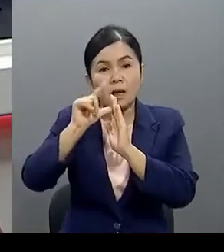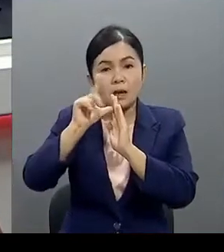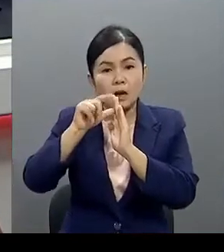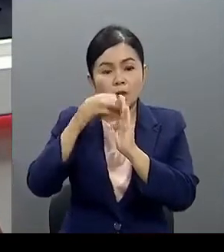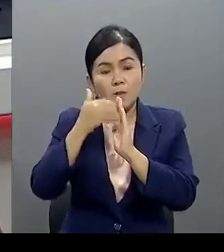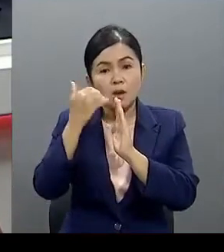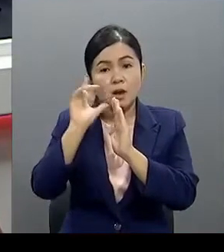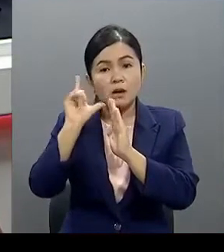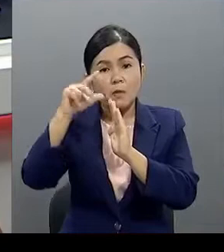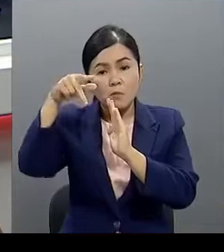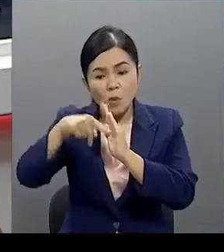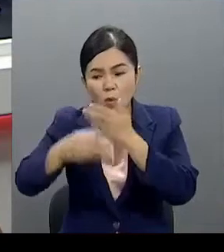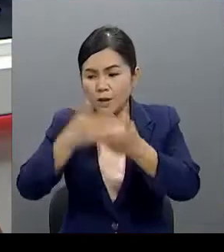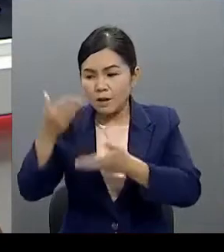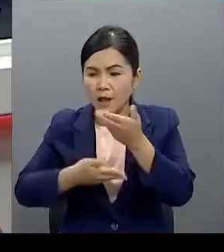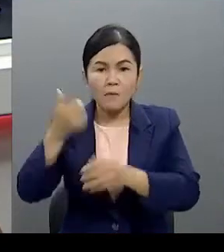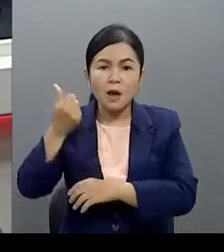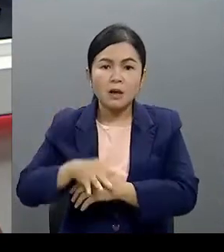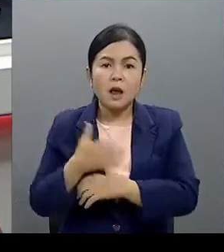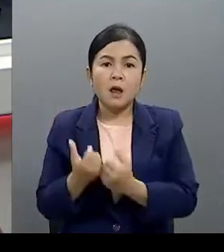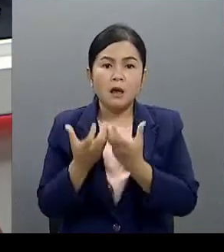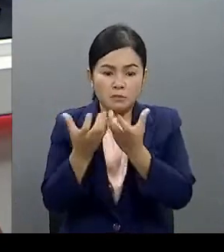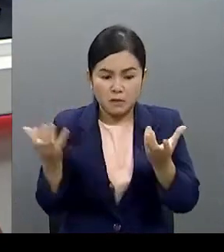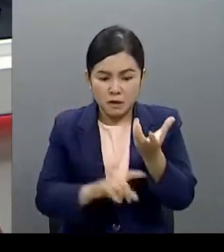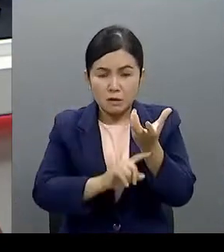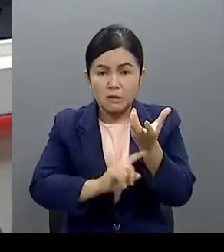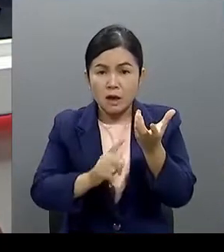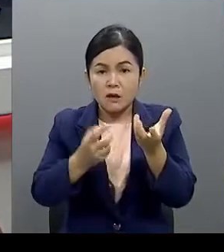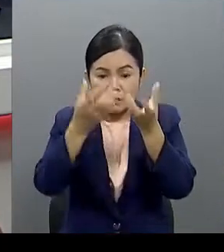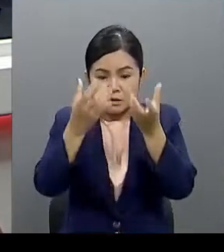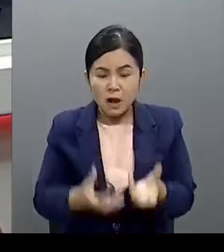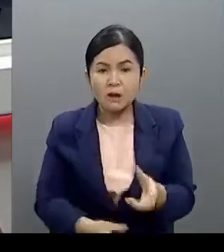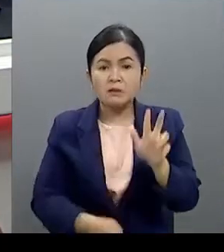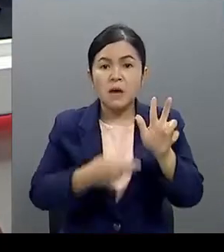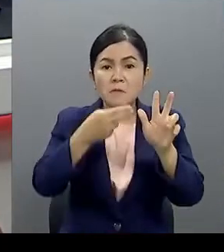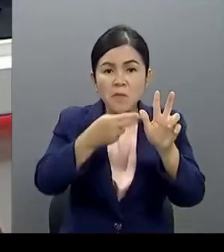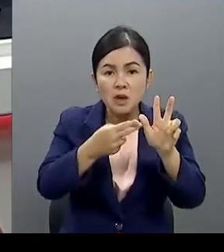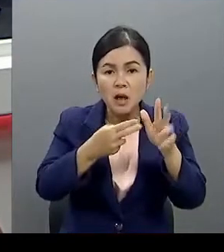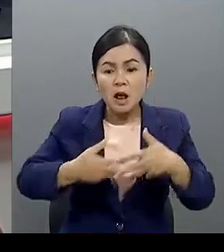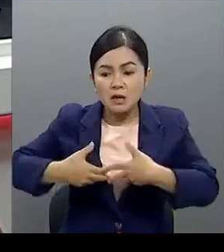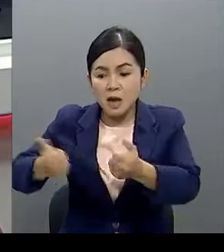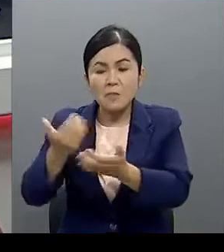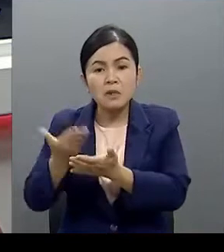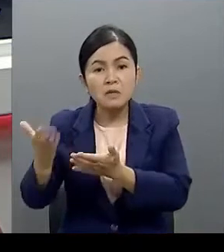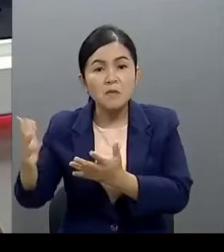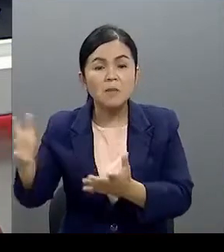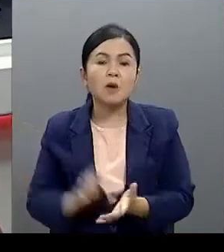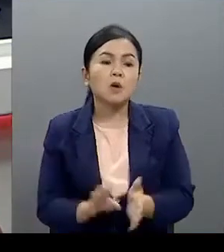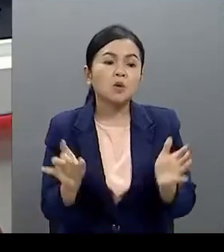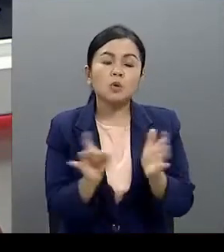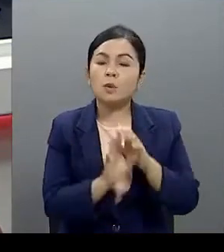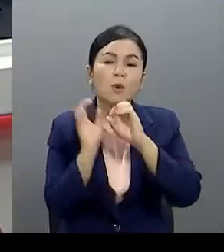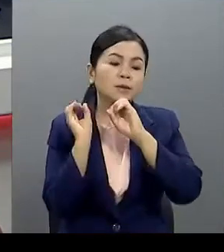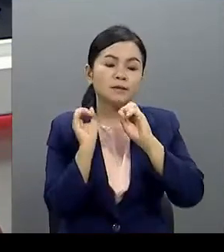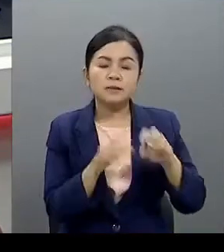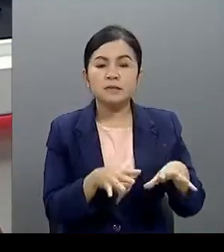ถขายผลผลิตที่มีมากกว่า 30,000 ตันได้และลงก็หยุดรับซื้อบางส่วนต้องปล่อยให้ผลผลิตเน่าคาต้นและคาดว่าจะมีภ